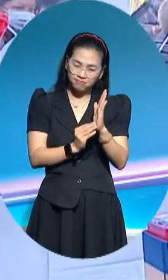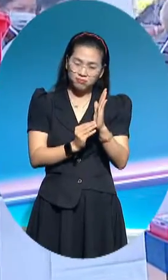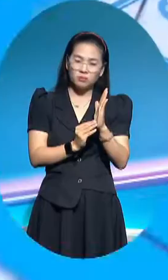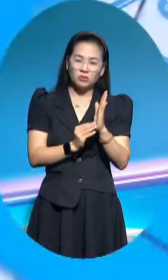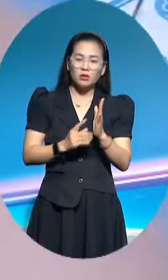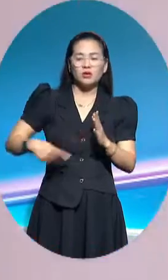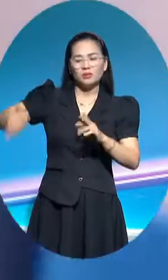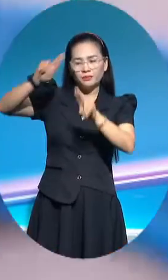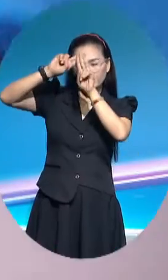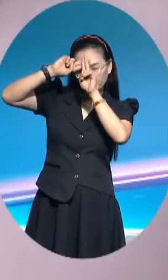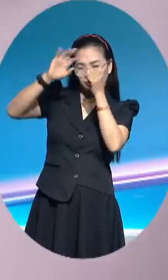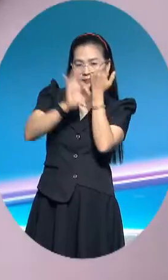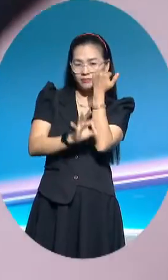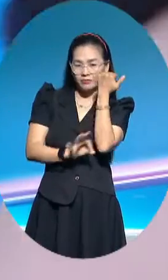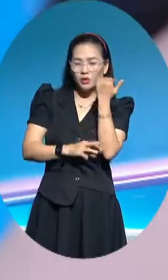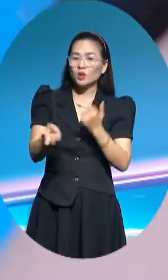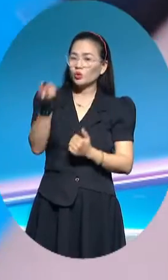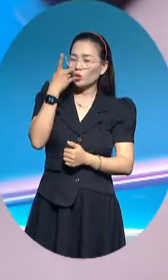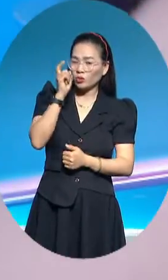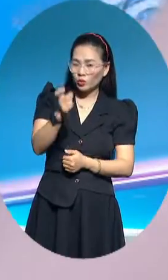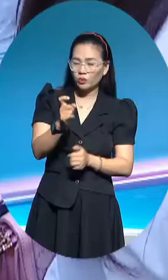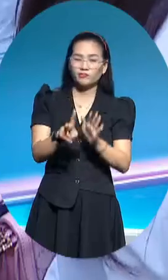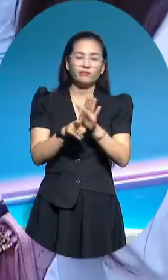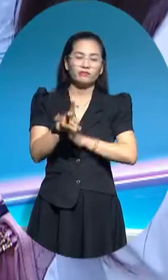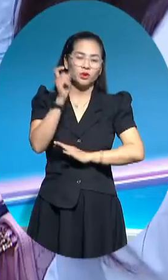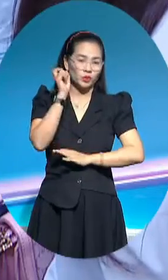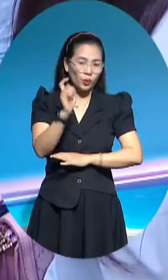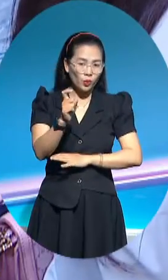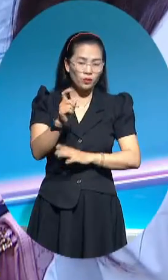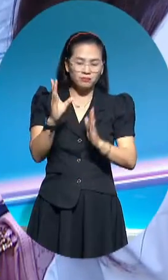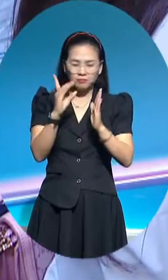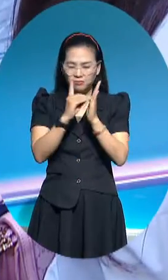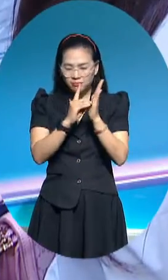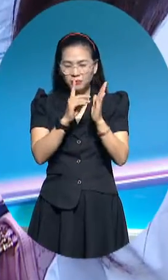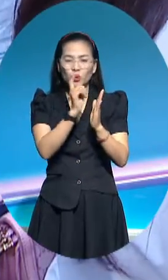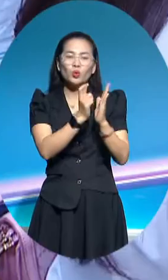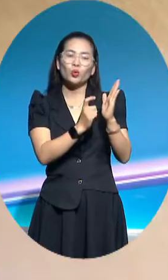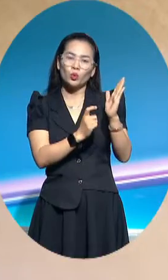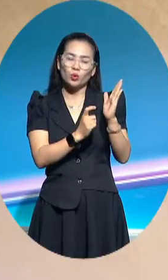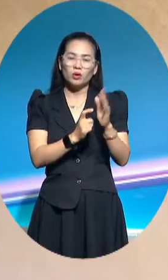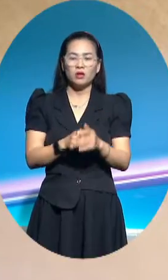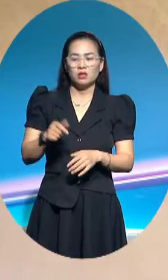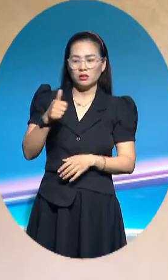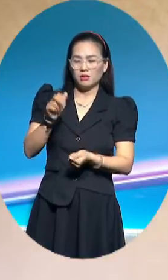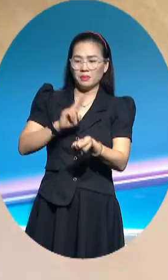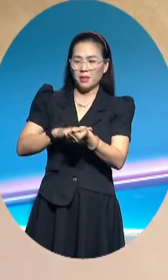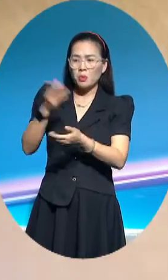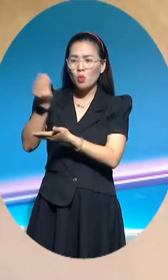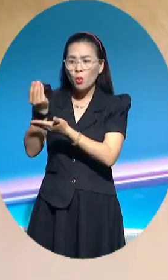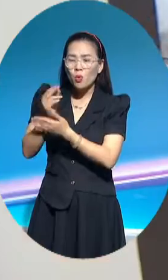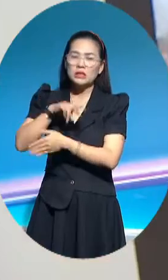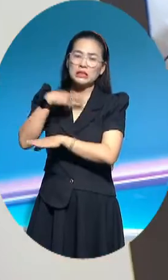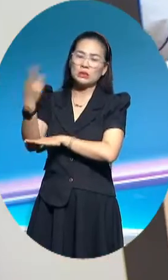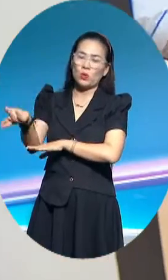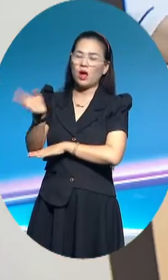ứng đầy đủ kịp thời thuốc vật tư thiết bị y tế trong danh mục bảo hiểm y tế tuyệt đối không để người bệnh tự mua trong quá trình điều